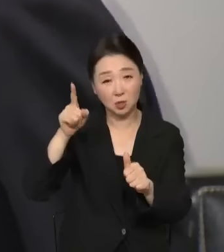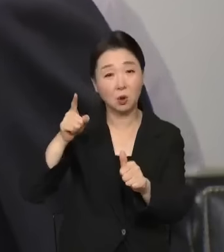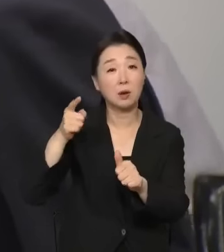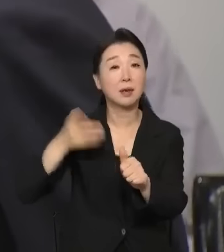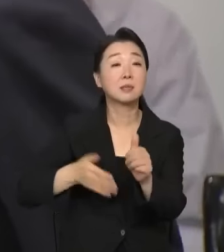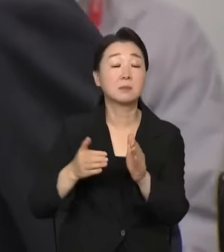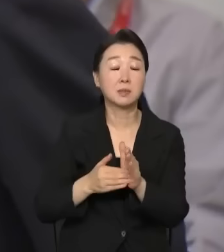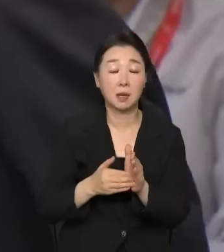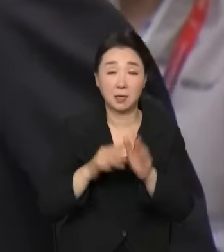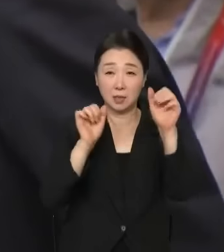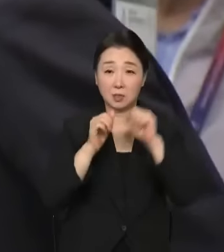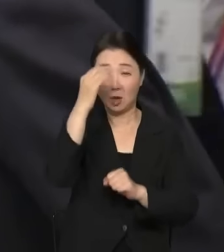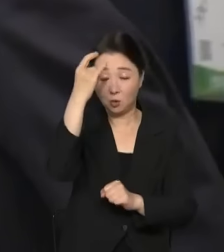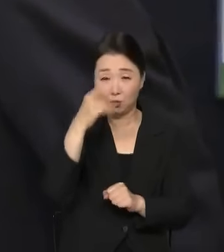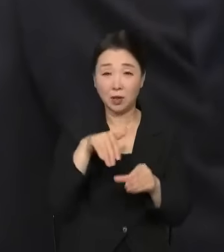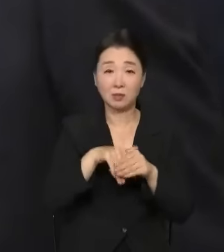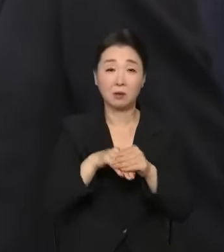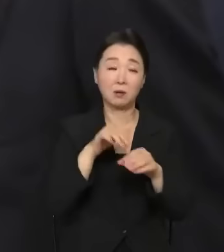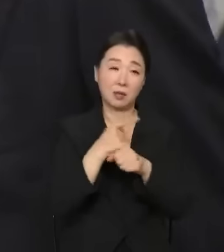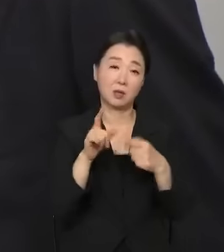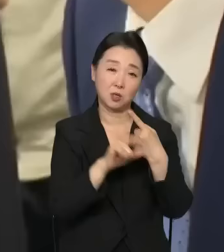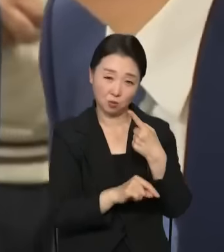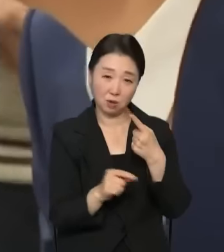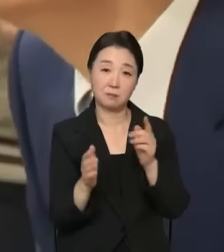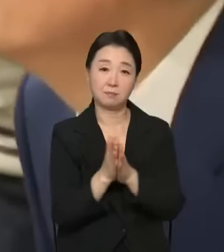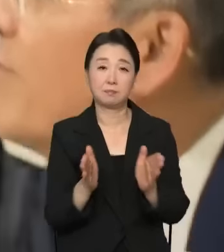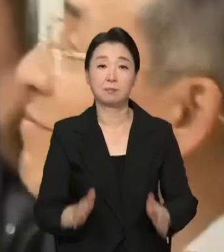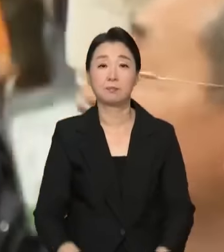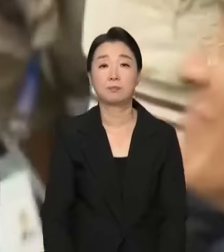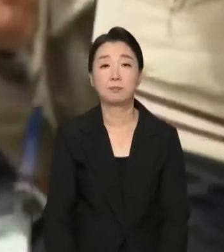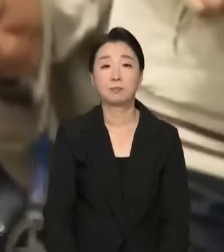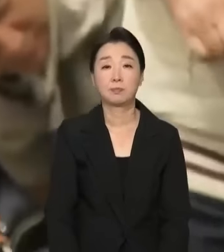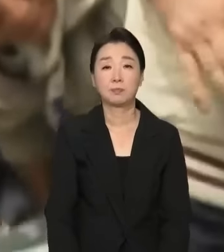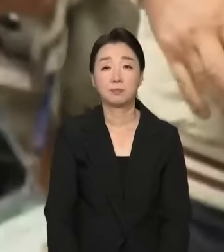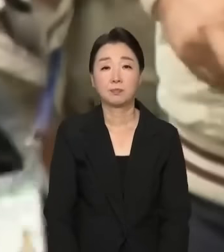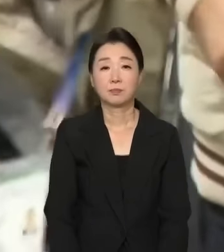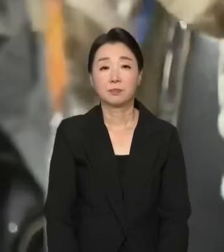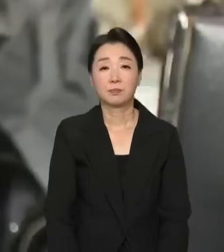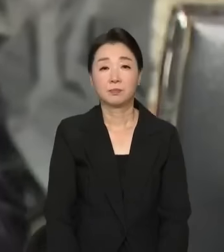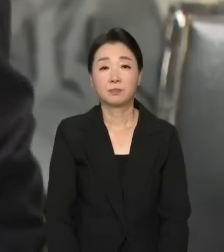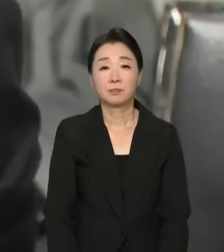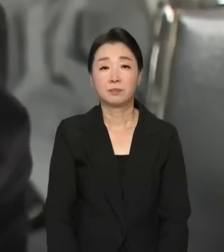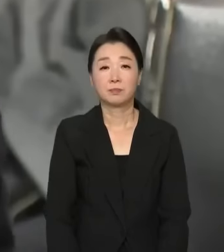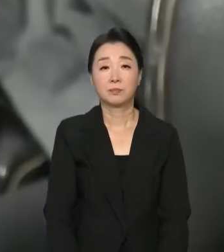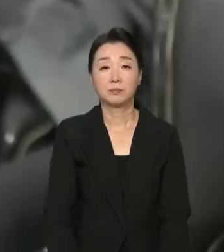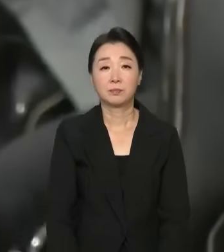차기 체육회장 선거는 내년 1월 열립니다. JTBC 오선민입니다.